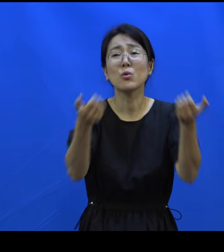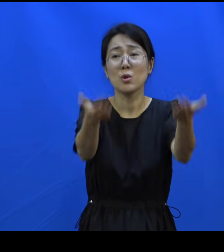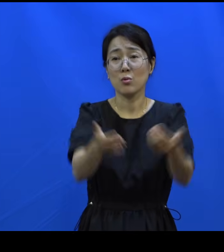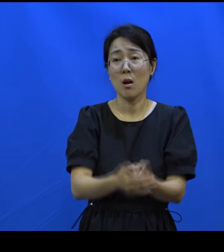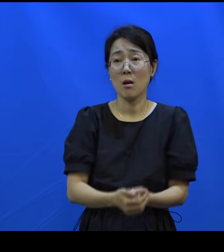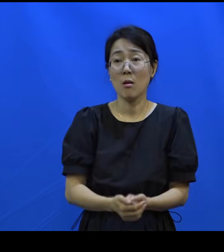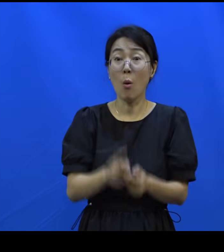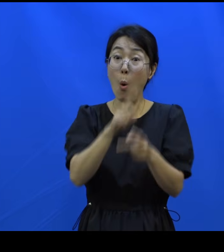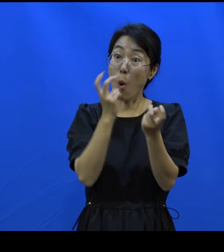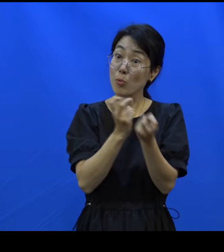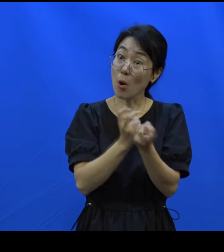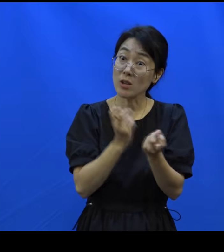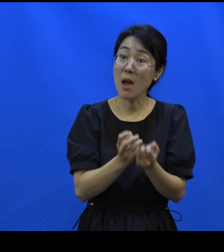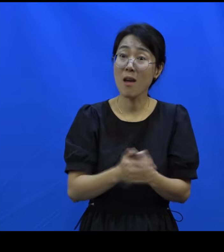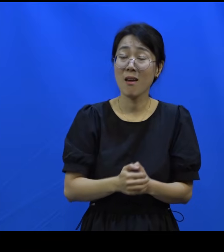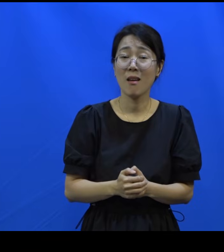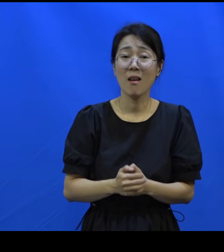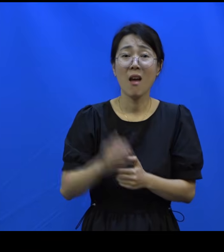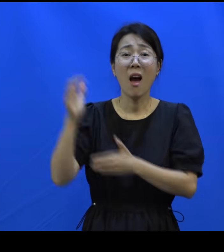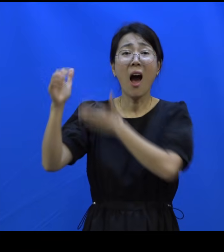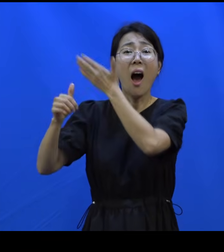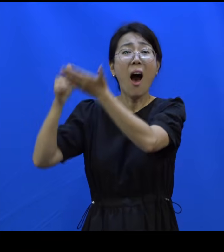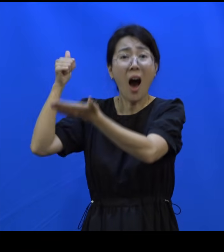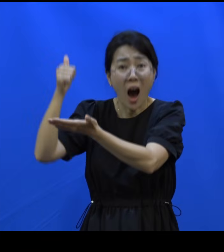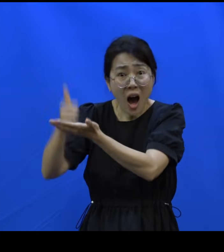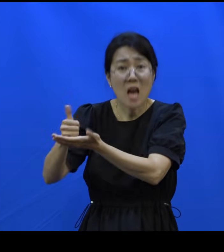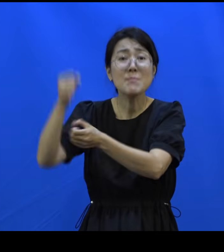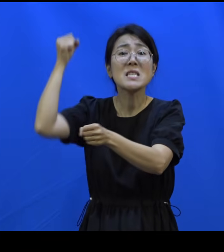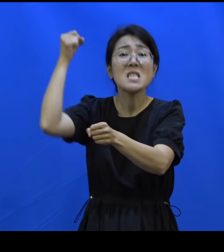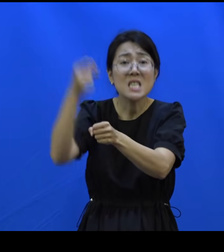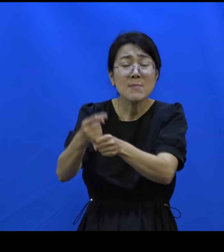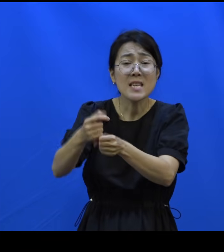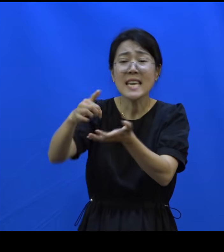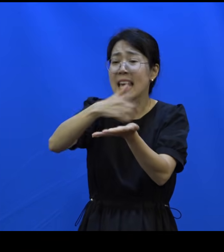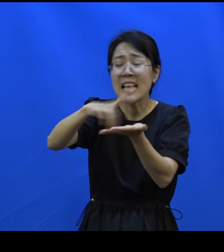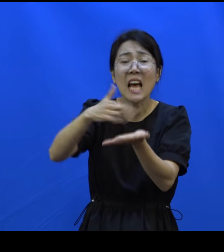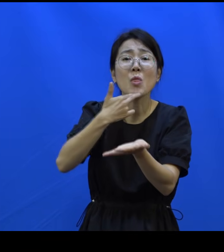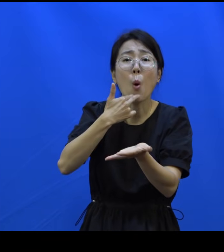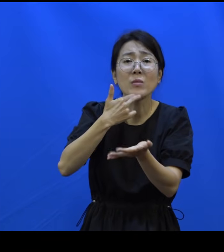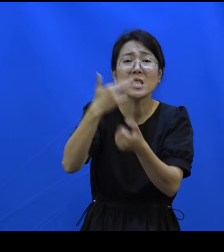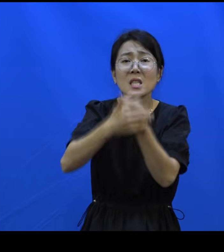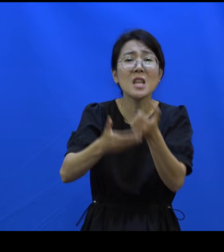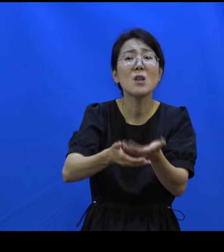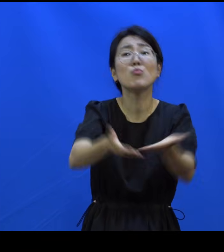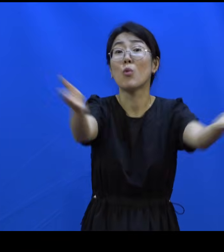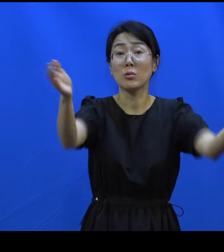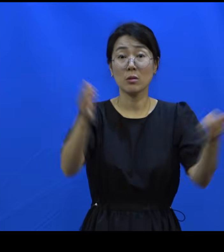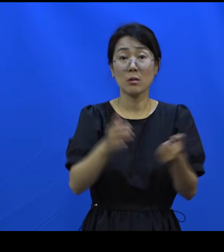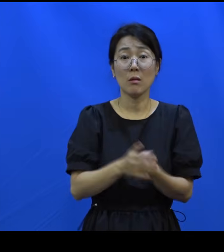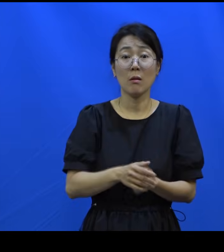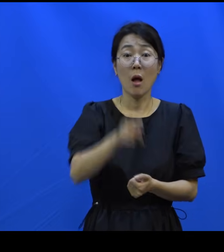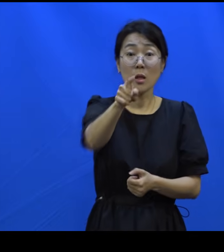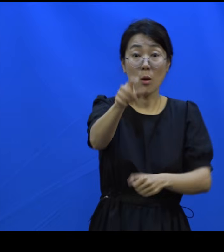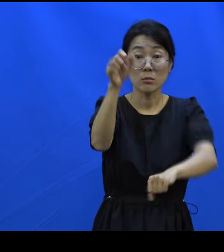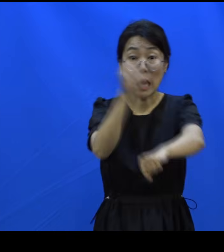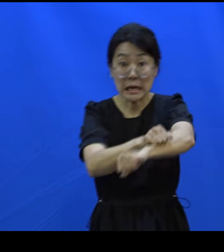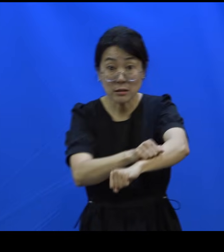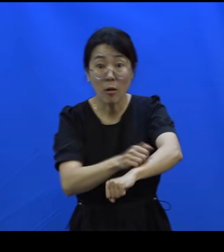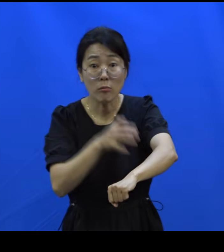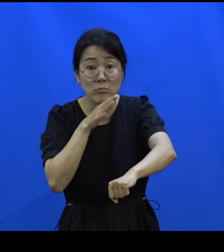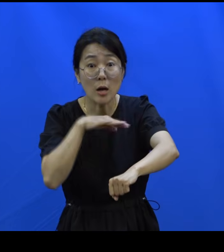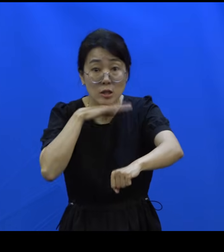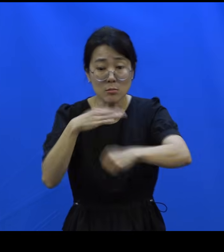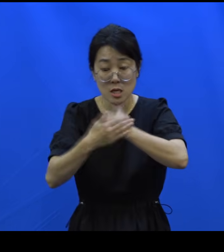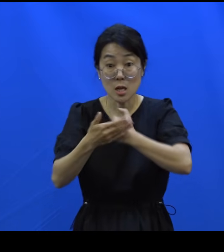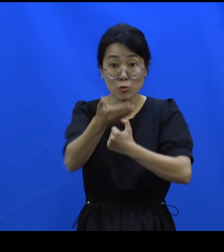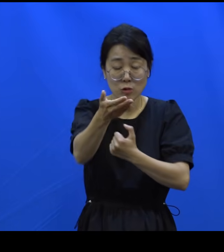부어주시는 은혜를 계산 없이 부어주시는 은혜를 받았기 때문에 여러분, 그리스도인들은 인색한 모습으로 살아서는 안 돼요. 그것은 그리스도의